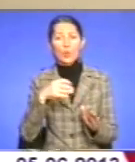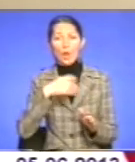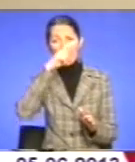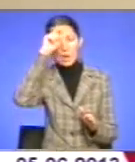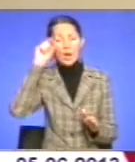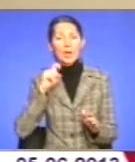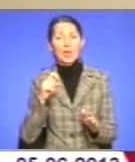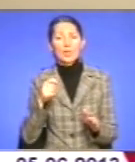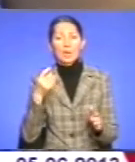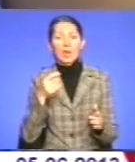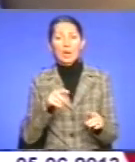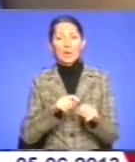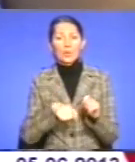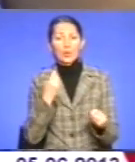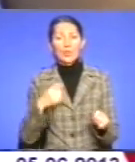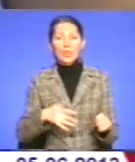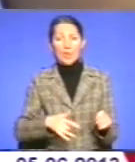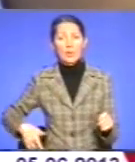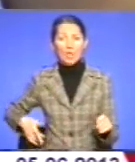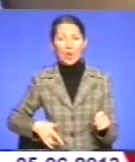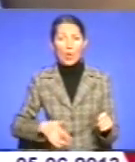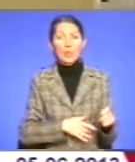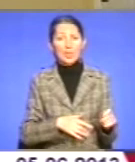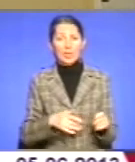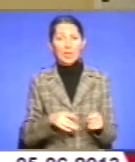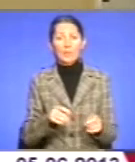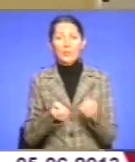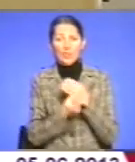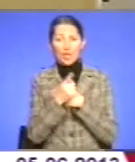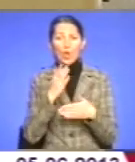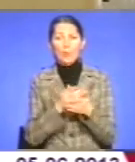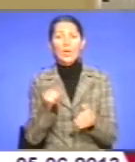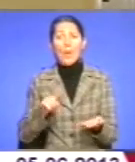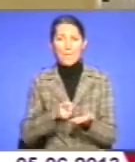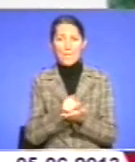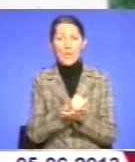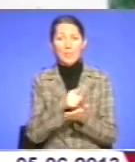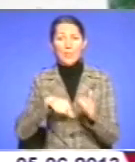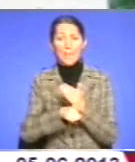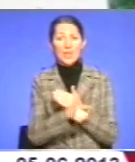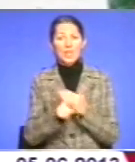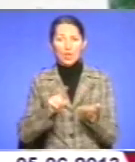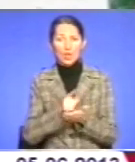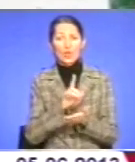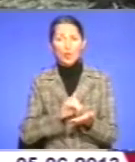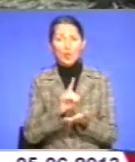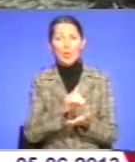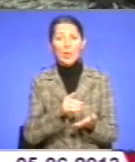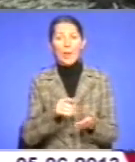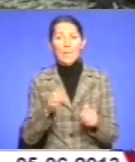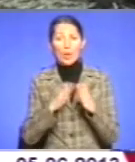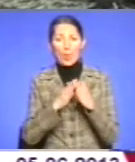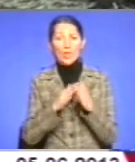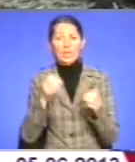та нервової системи. Джерелом та переносниками є мишовидні гризуни, сільськогосподарські тварини, домашні дикі тварини. Від